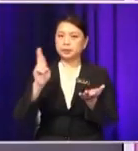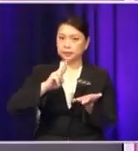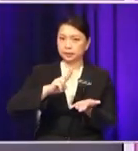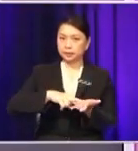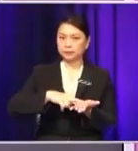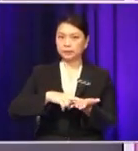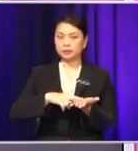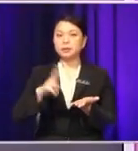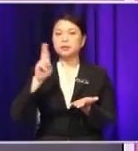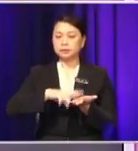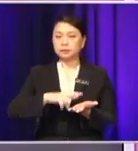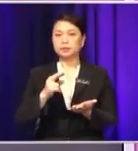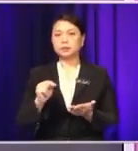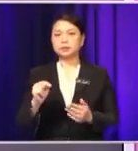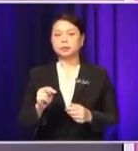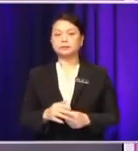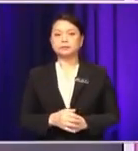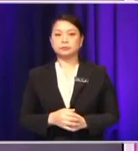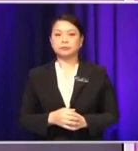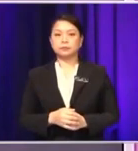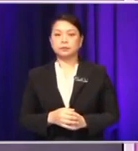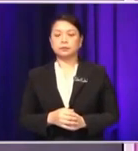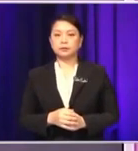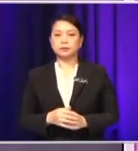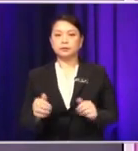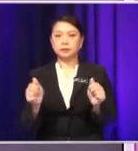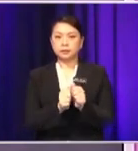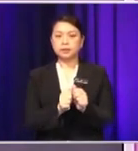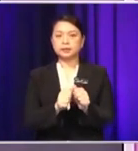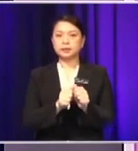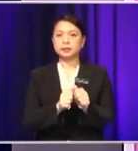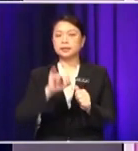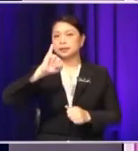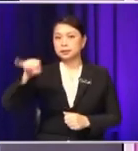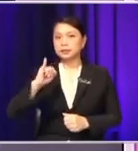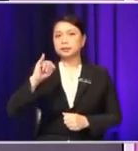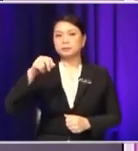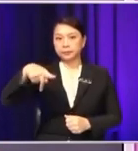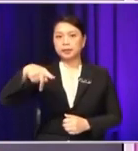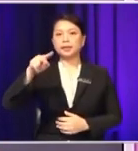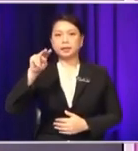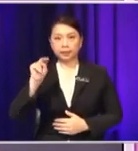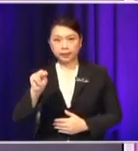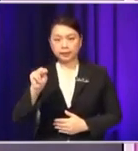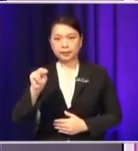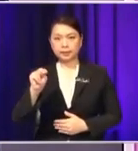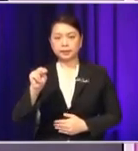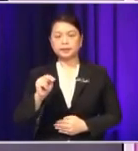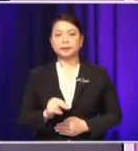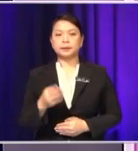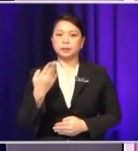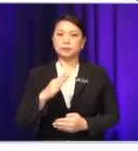di sektor pentaksiran peperiksaan di setiap JPN atau Jabatan Pendidikan Negeri yang ada, ya.